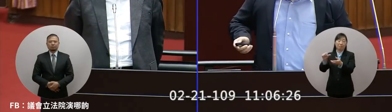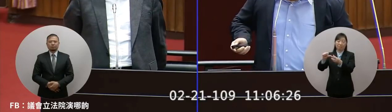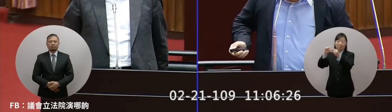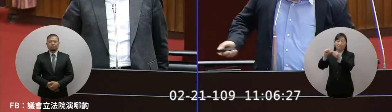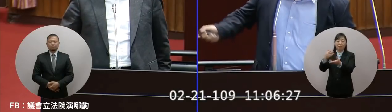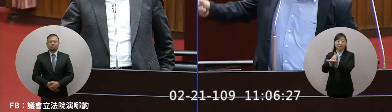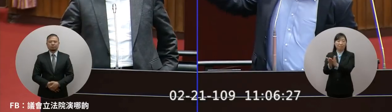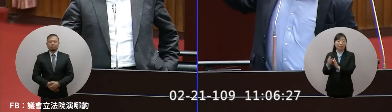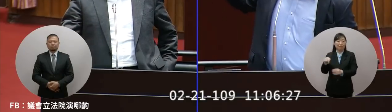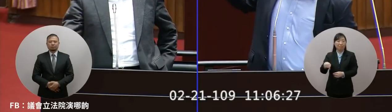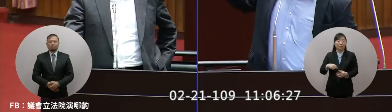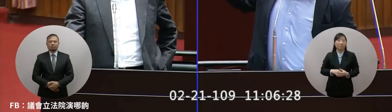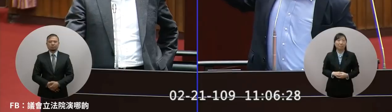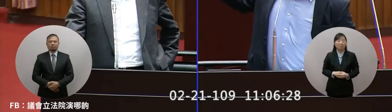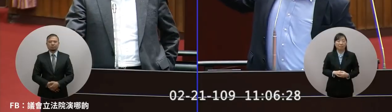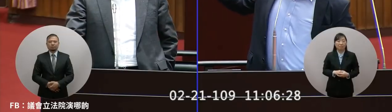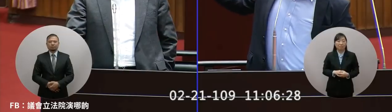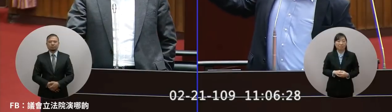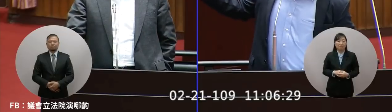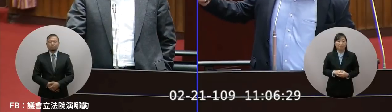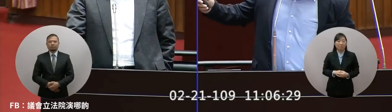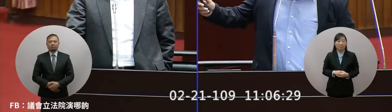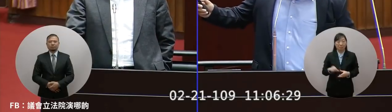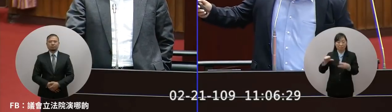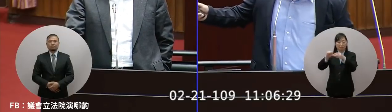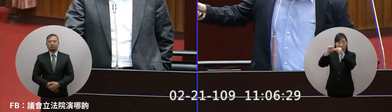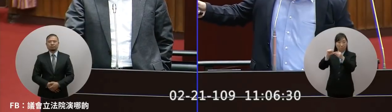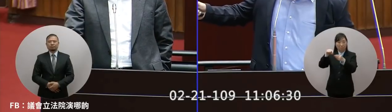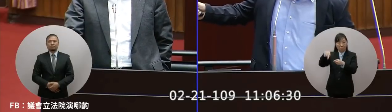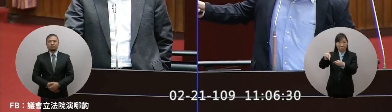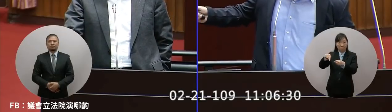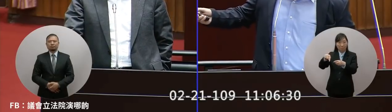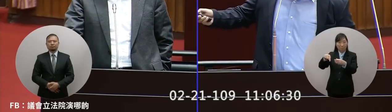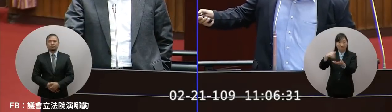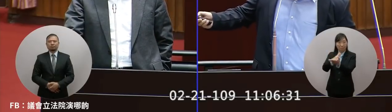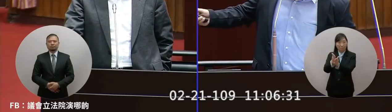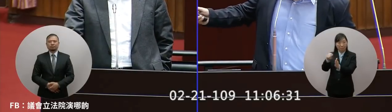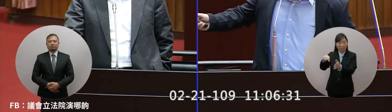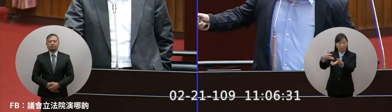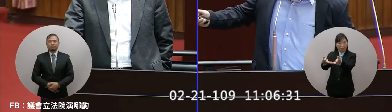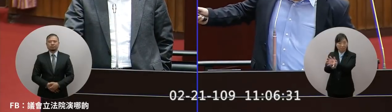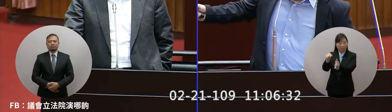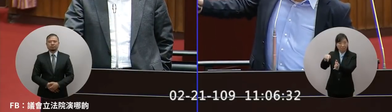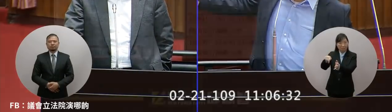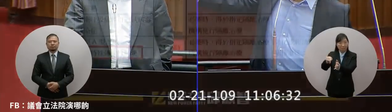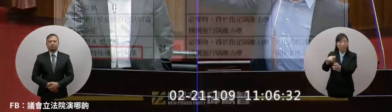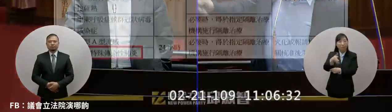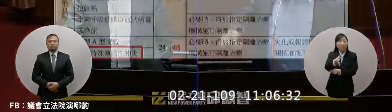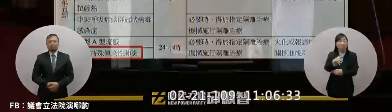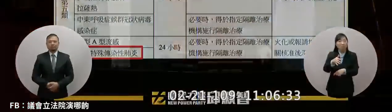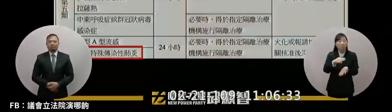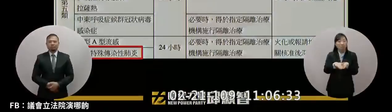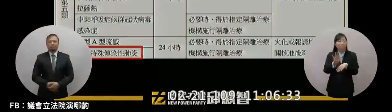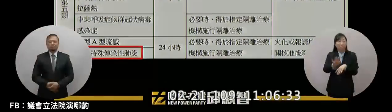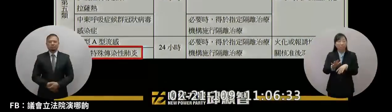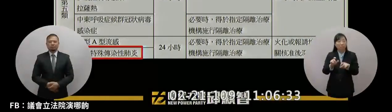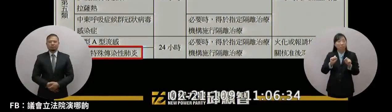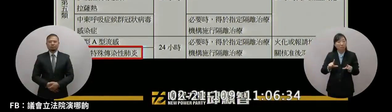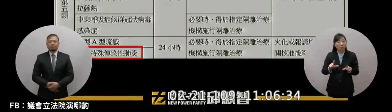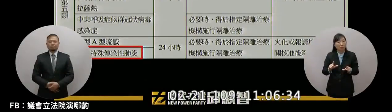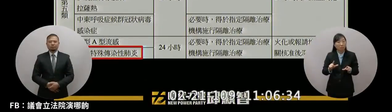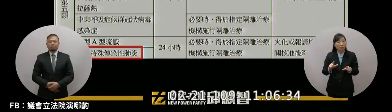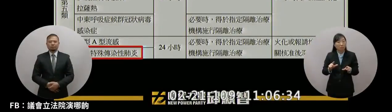问题是说，这个第五类里面，哈，我要问的就是说，为什么会有不一样的这